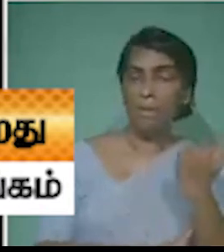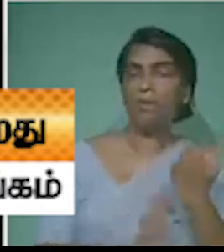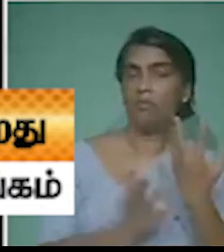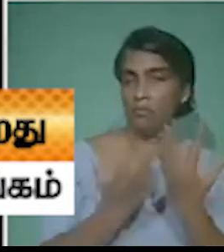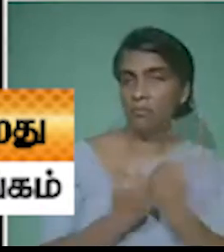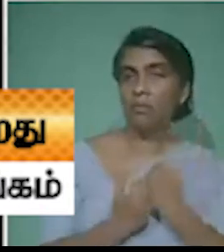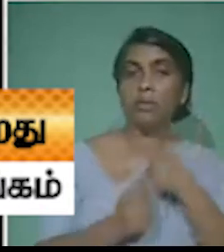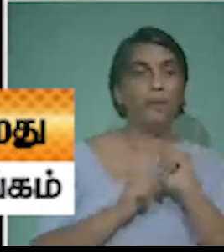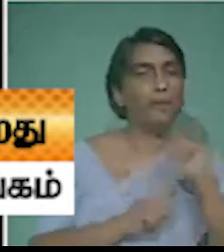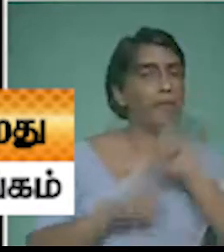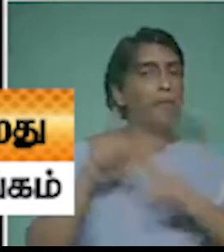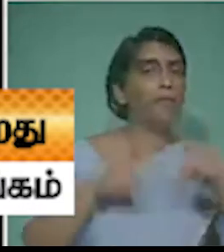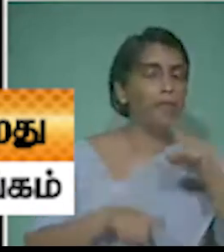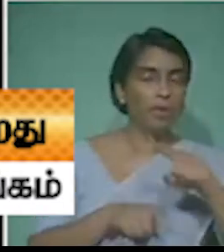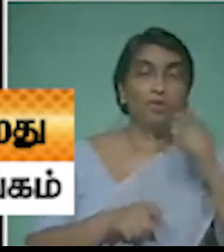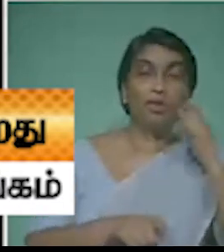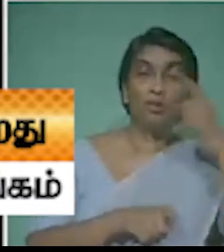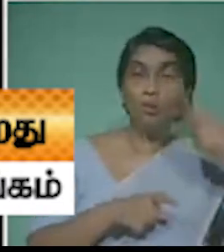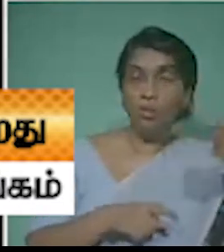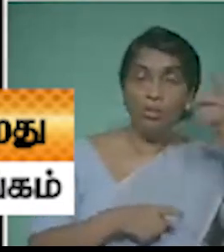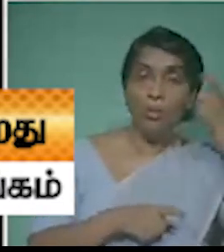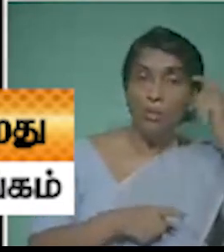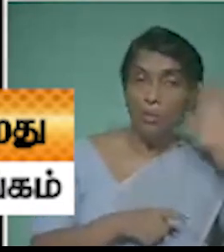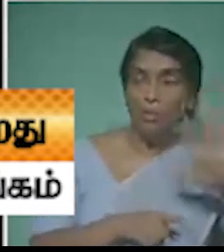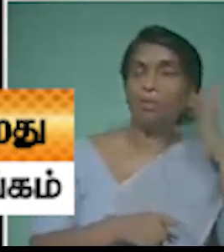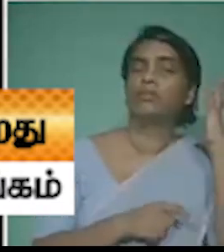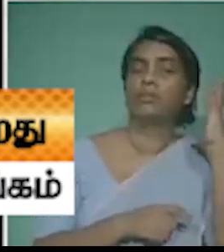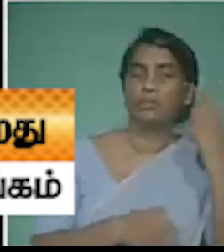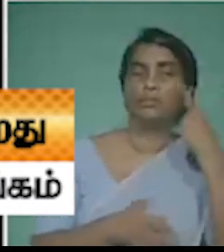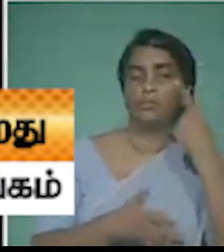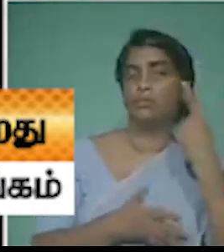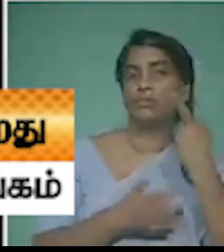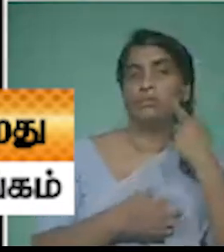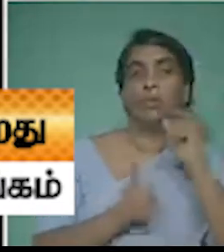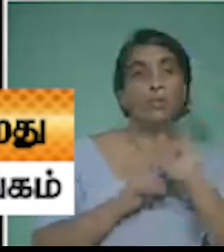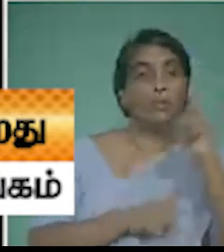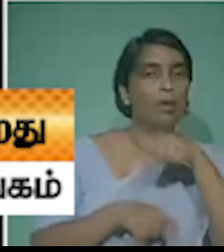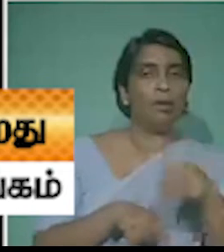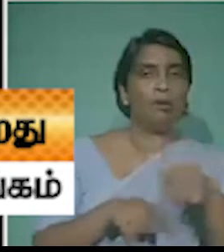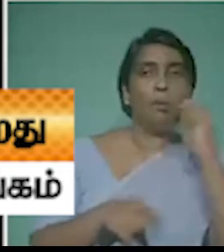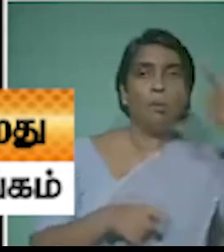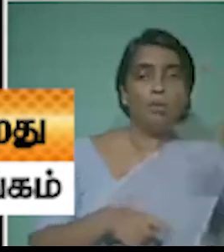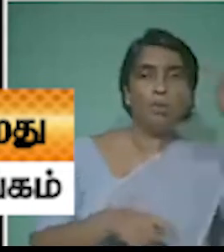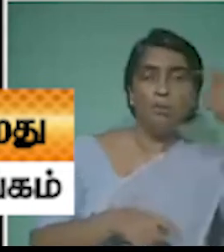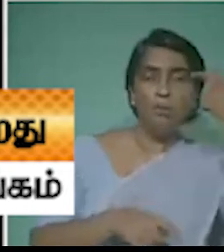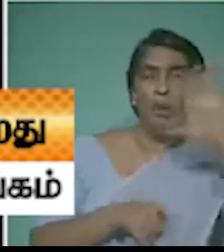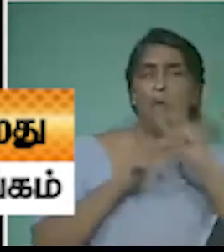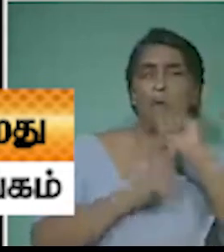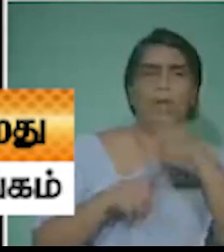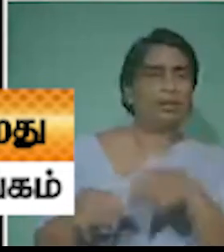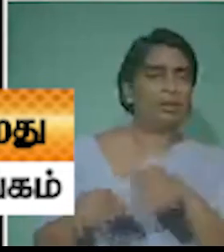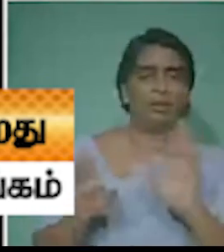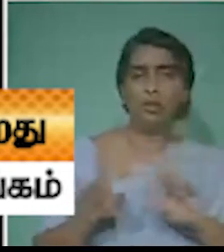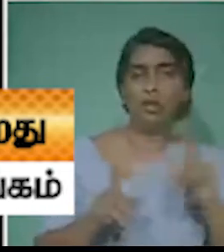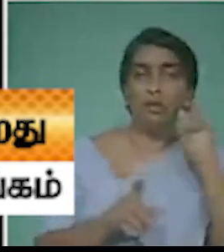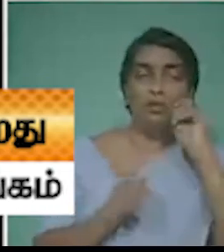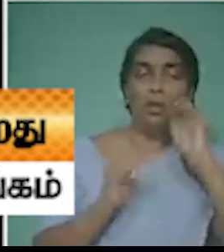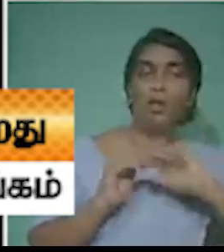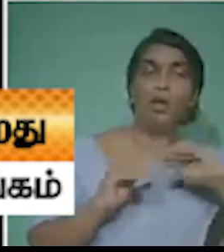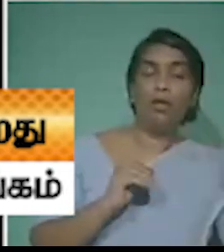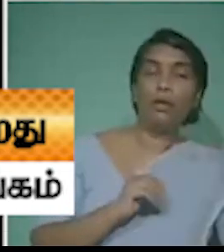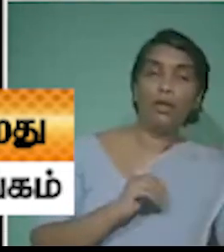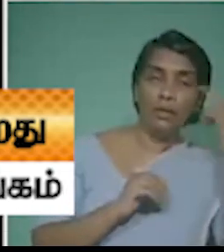திட்டம் என்ற பெயரில் அரசாங்கம் முன்னர் மேற்கொண்ட நடவடிக்கைகளை அனைவரும் அறிந்திருக்கிறோம். மகாவலி திட்டத்துக்குள் 6 பிரதேச